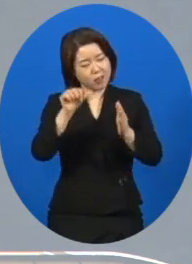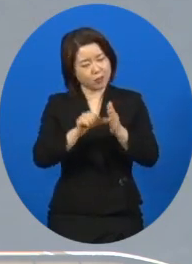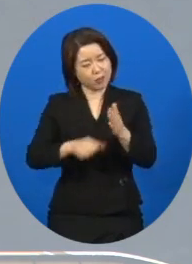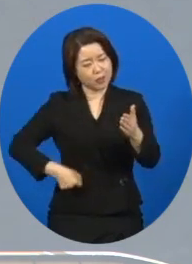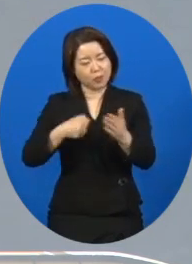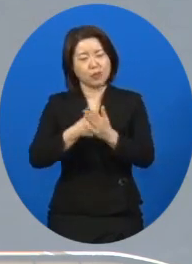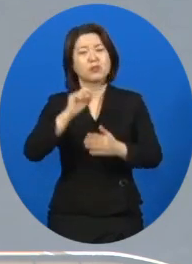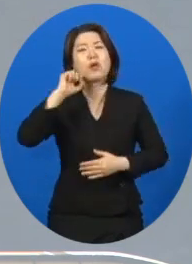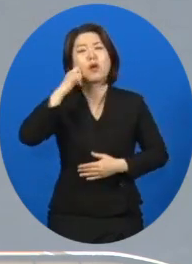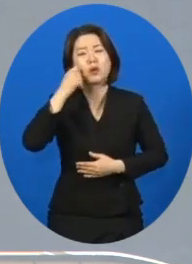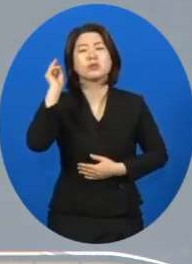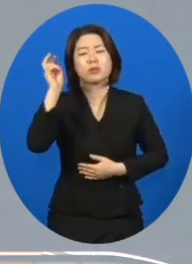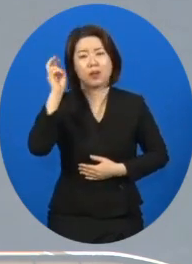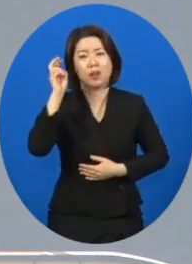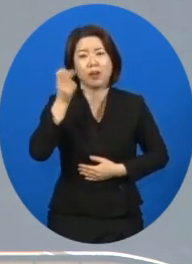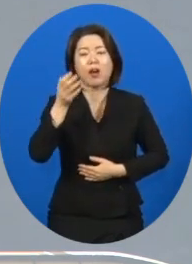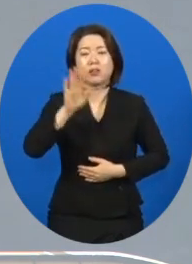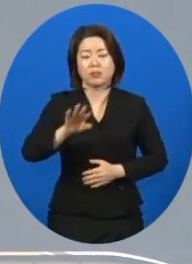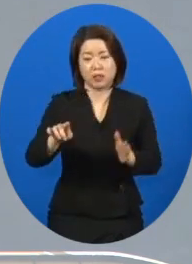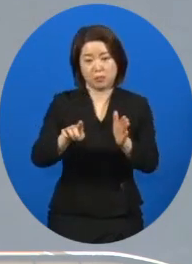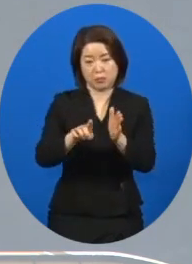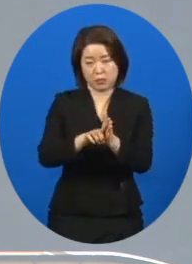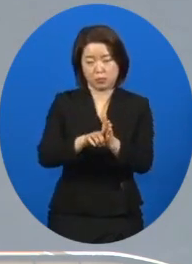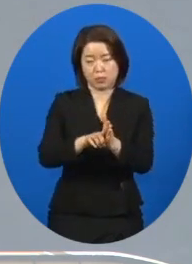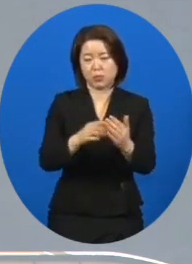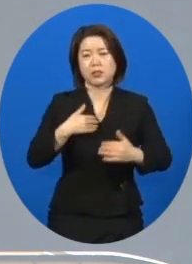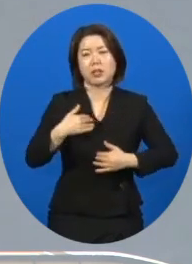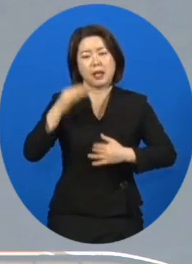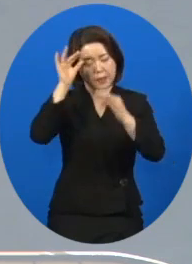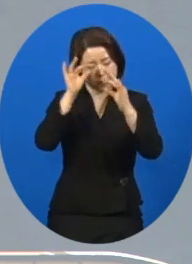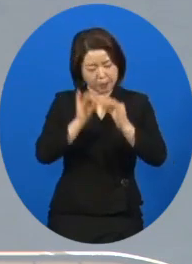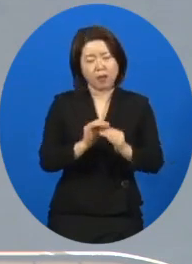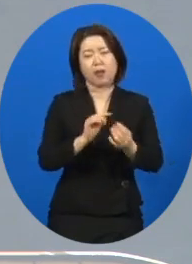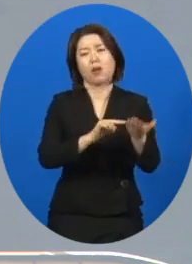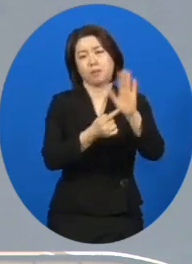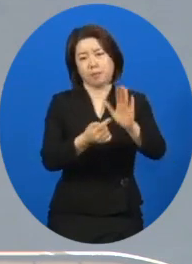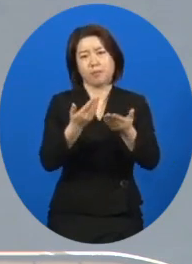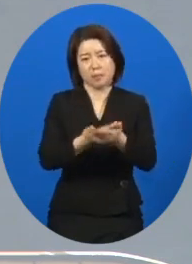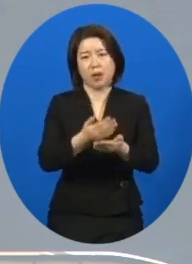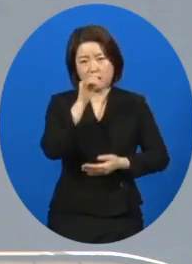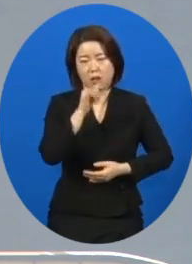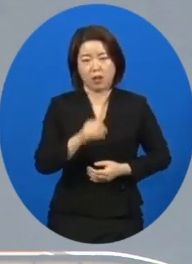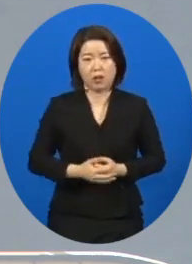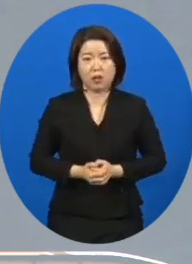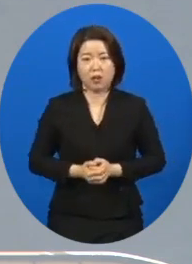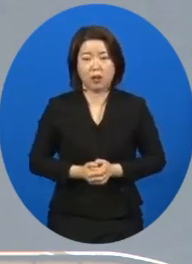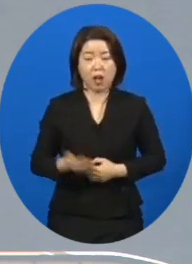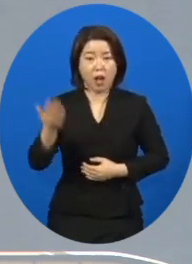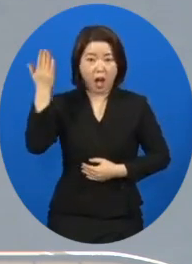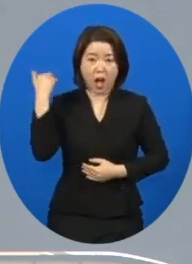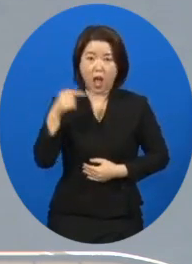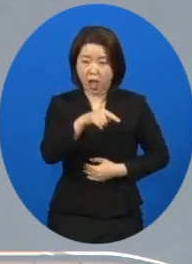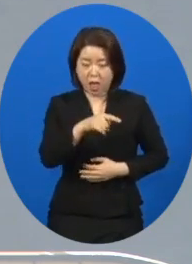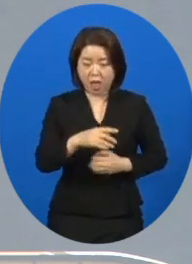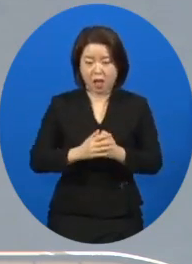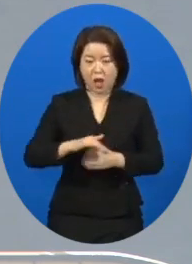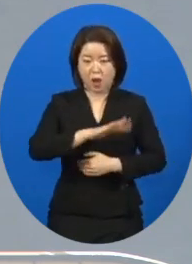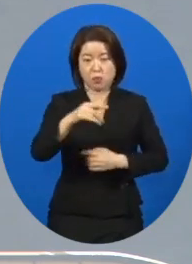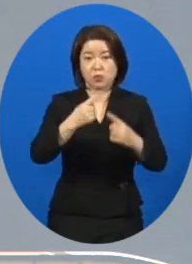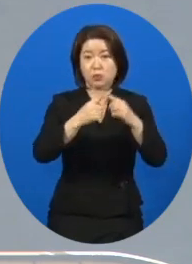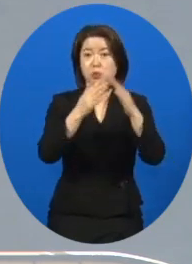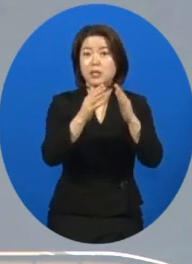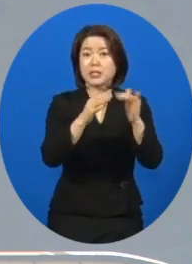텐데 다 믿음으로 반응을 해주셨어요. 그리고 그때까지만 해도 우리 교우들이